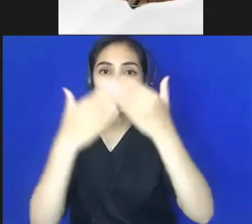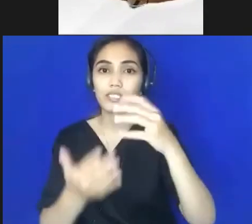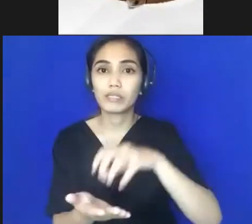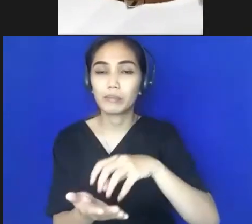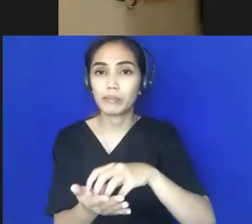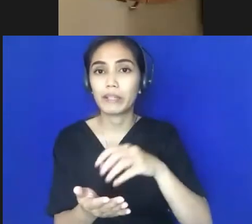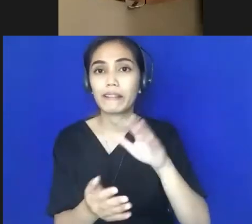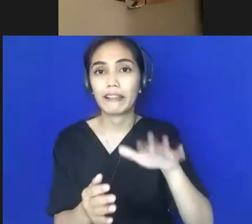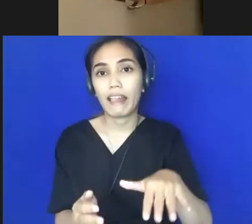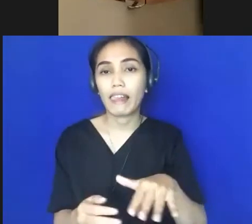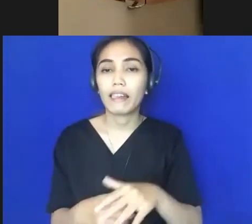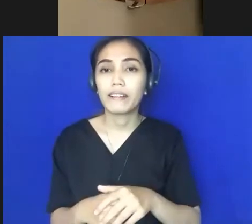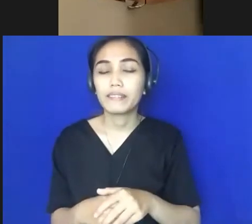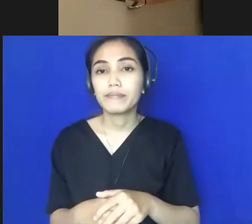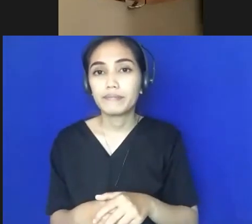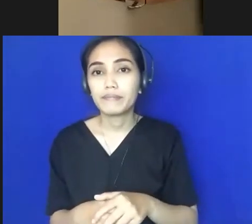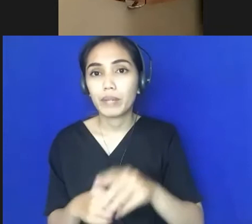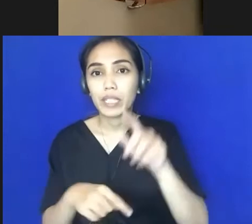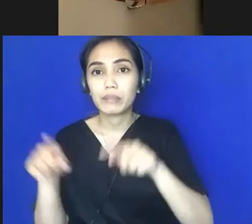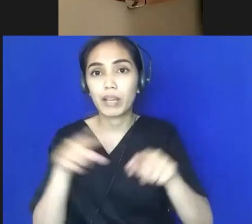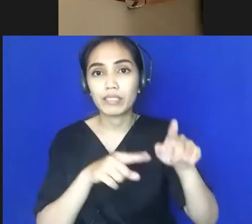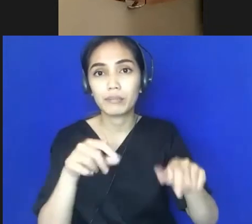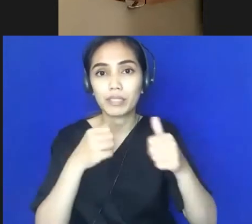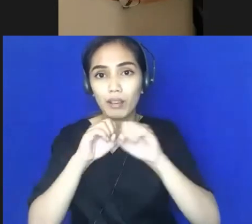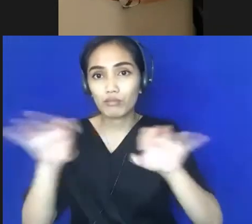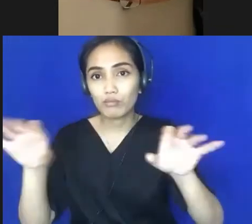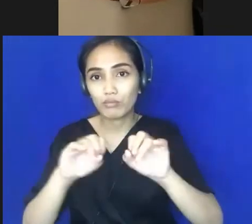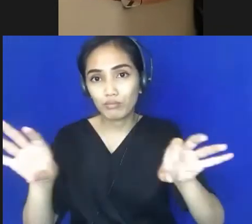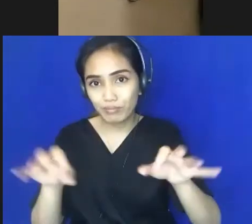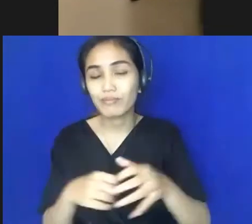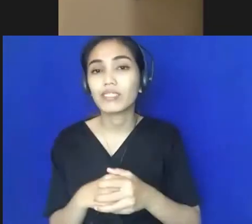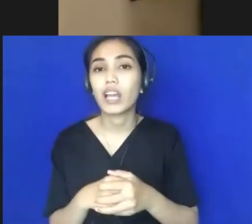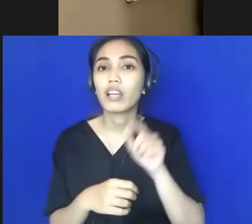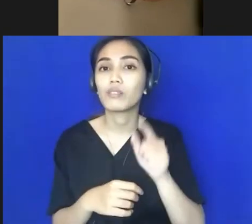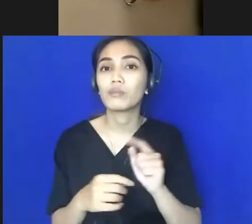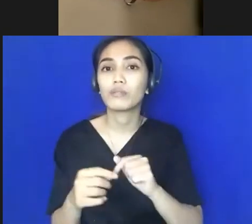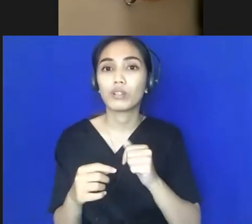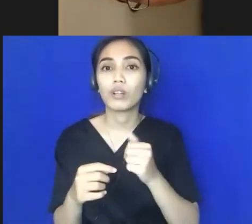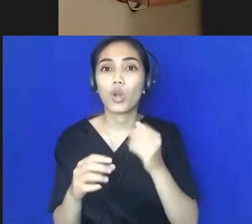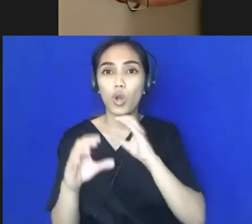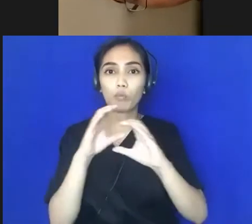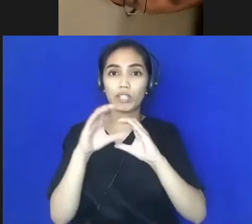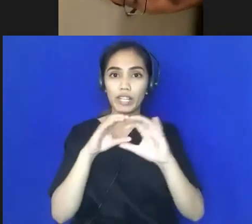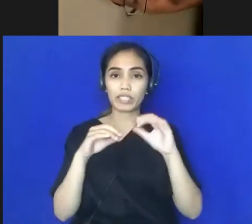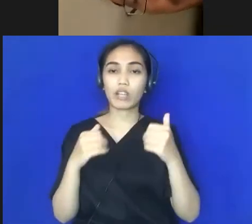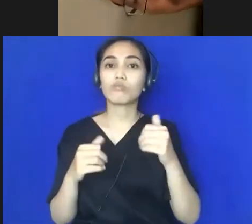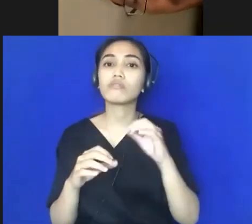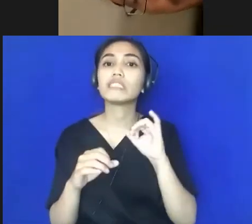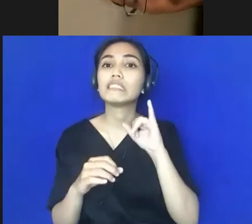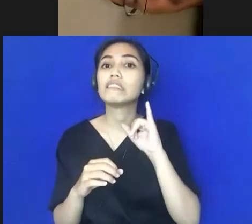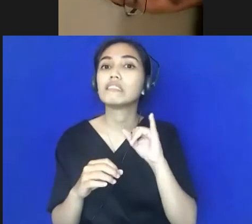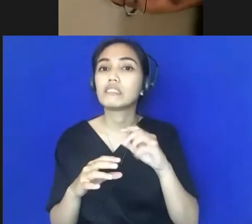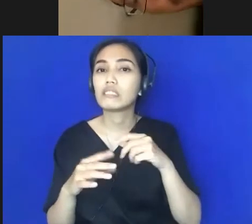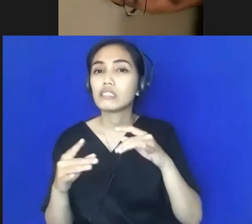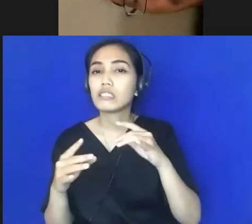masing-masing. Nah, nanti itulah mungkin terobosan yang harus kita lakukan ya, mekanisme komunikasi yang lebih intens